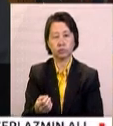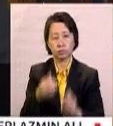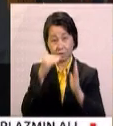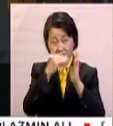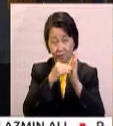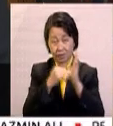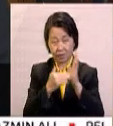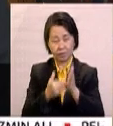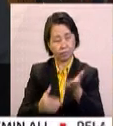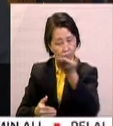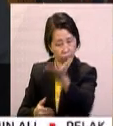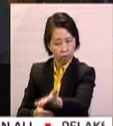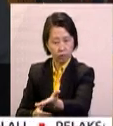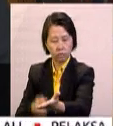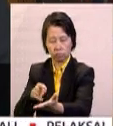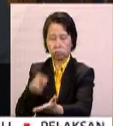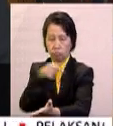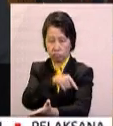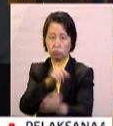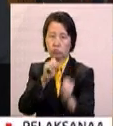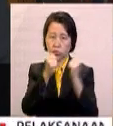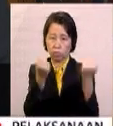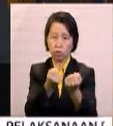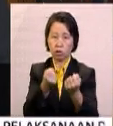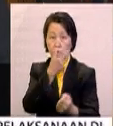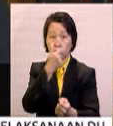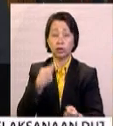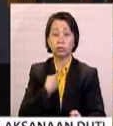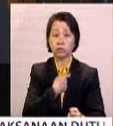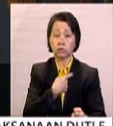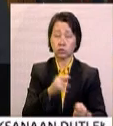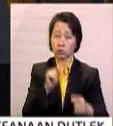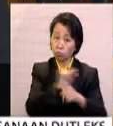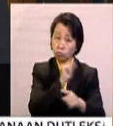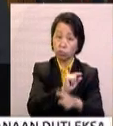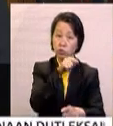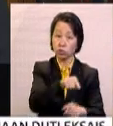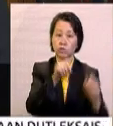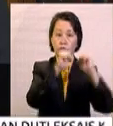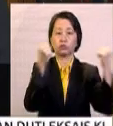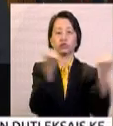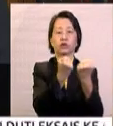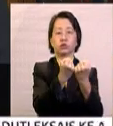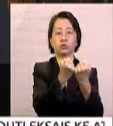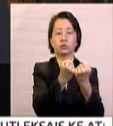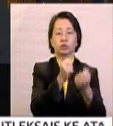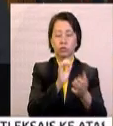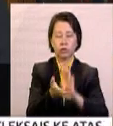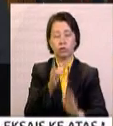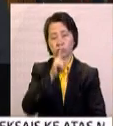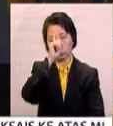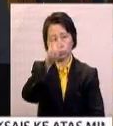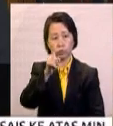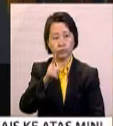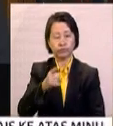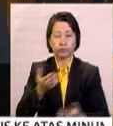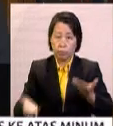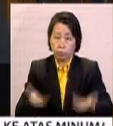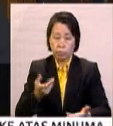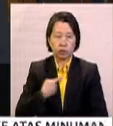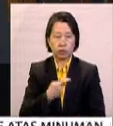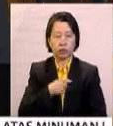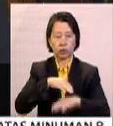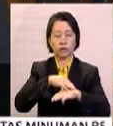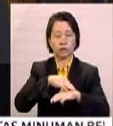sedetail mungkin, memandangkan kita akan menjadi pengguna kepada stadium itu. Maka sudah tentulah mungkin kita